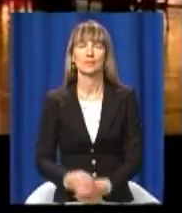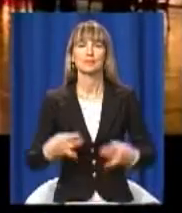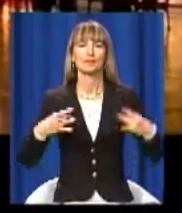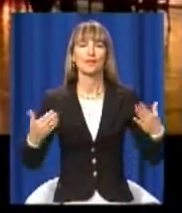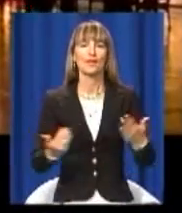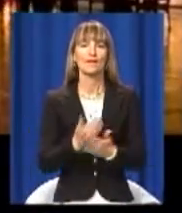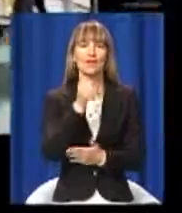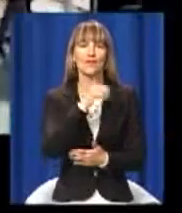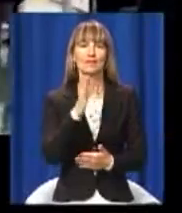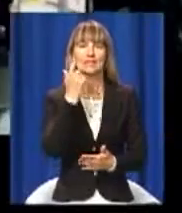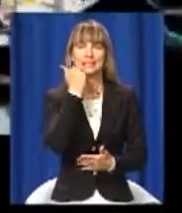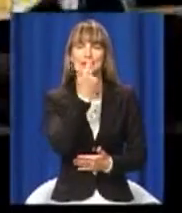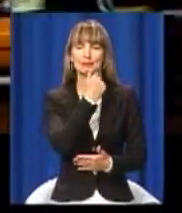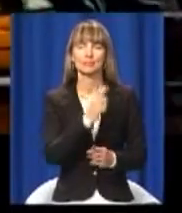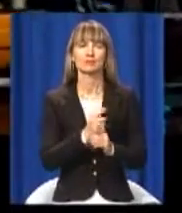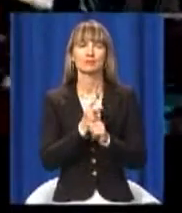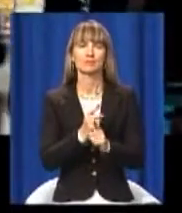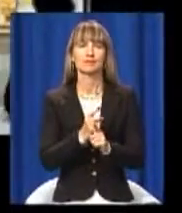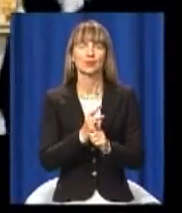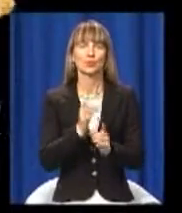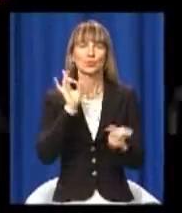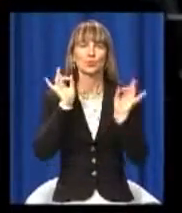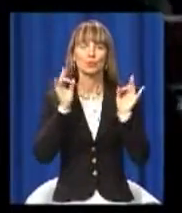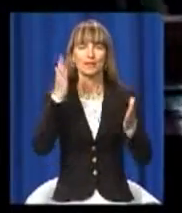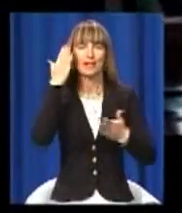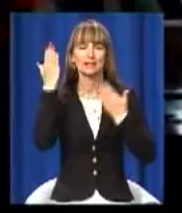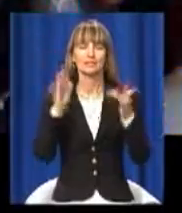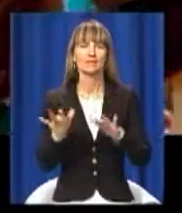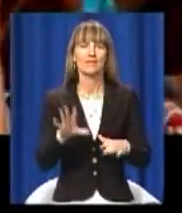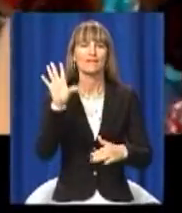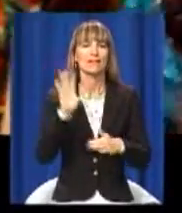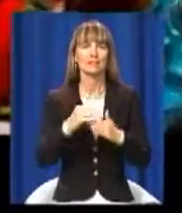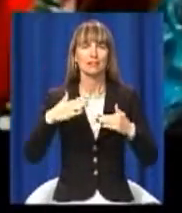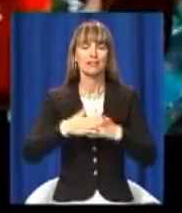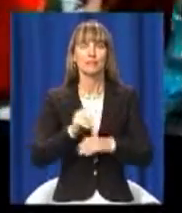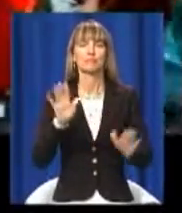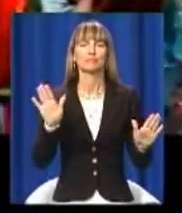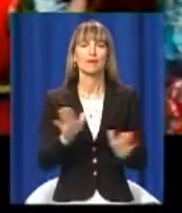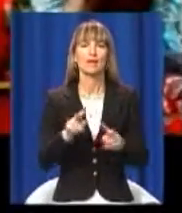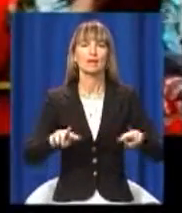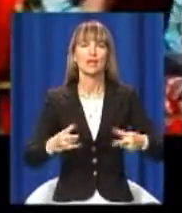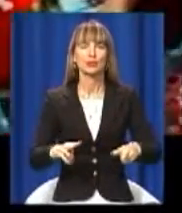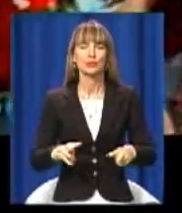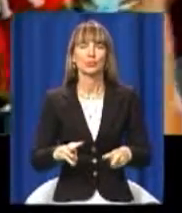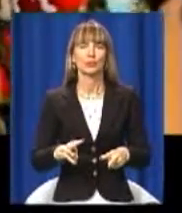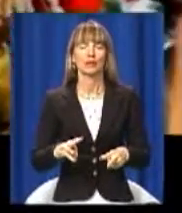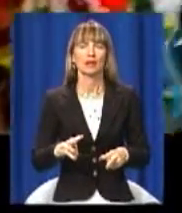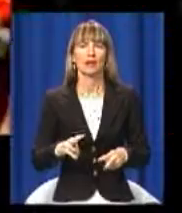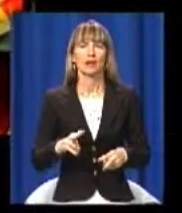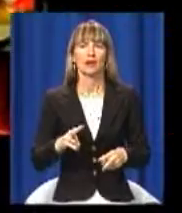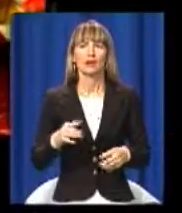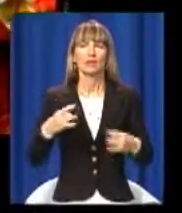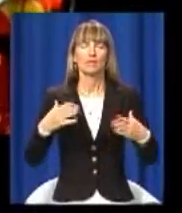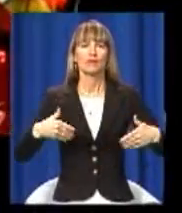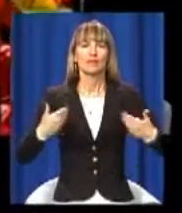Святкування Нового року в Іспанії супроводжується шумним та веселими дійствами всю ніч. Вони співають, танцюють, вітають один одного зі